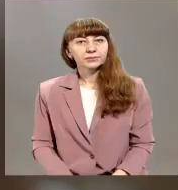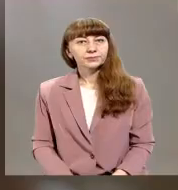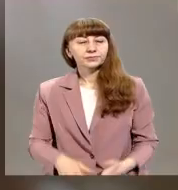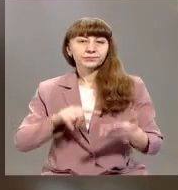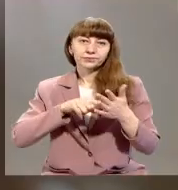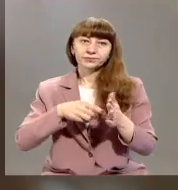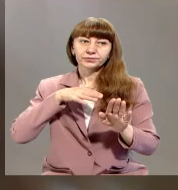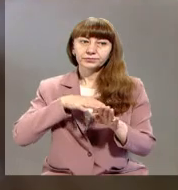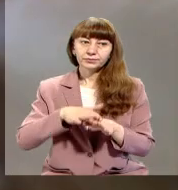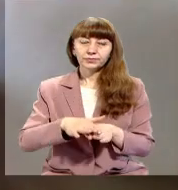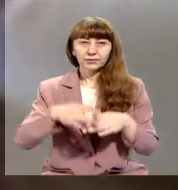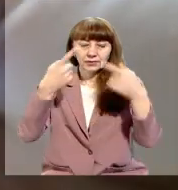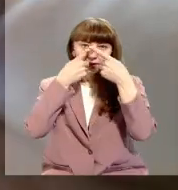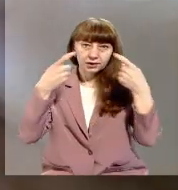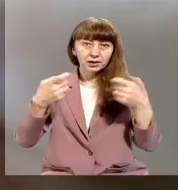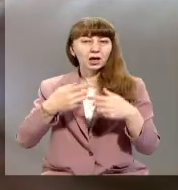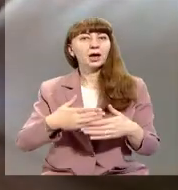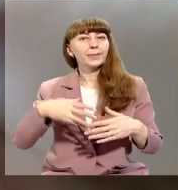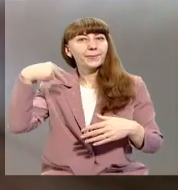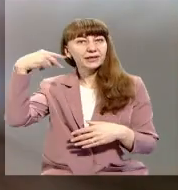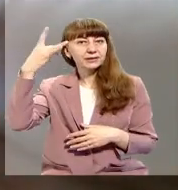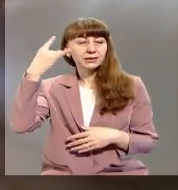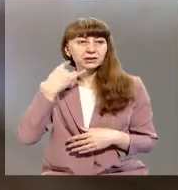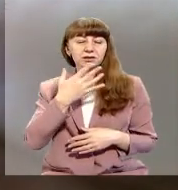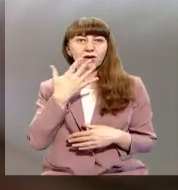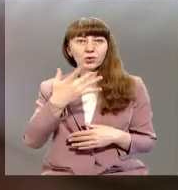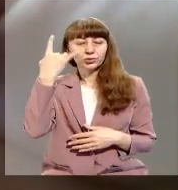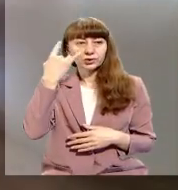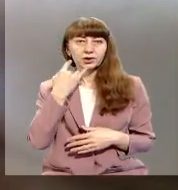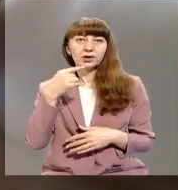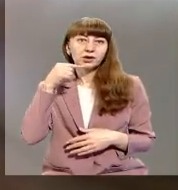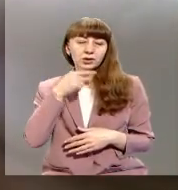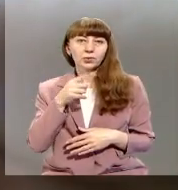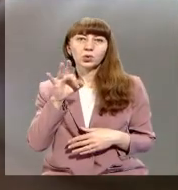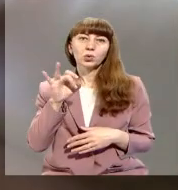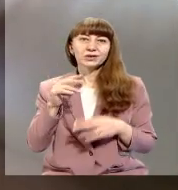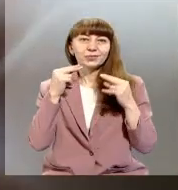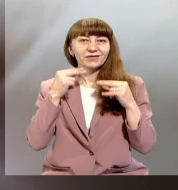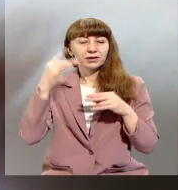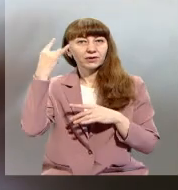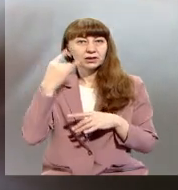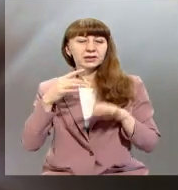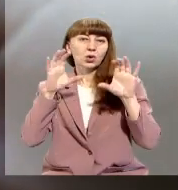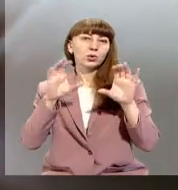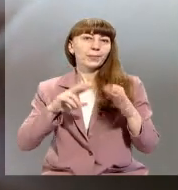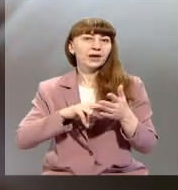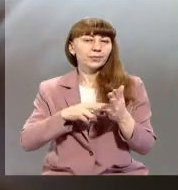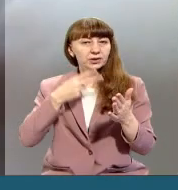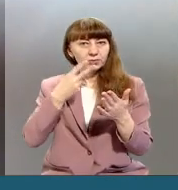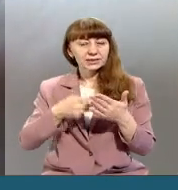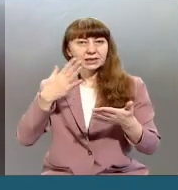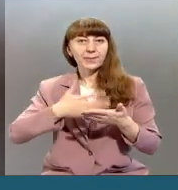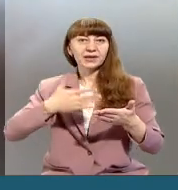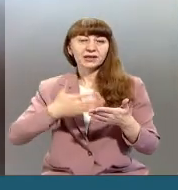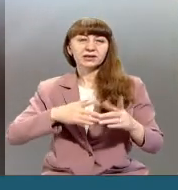цель реализация послания главы государства народу Казахстана экономический курс справедливого Казахстана законопроект предусматривает запрет на